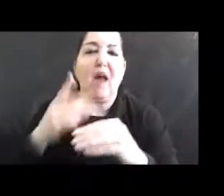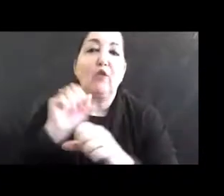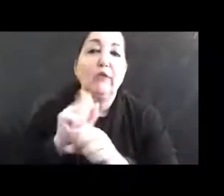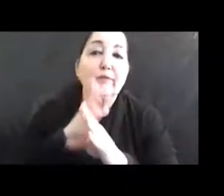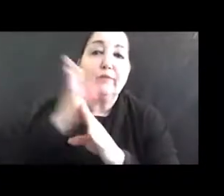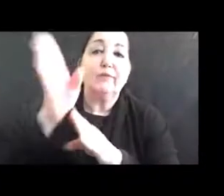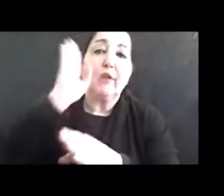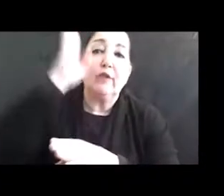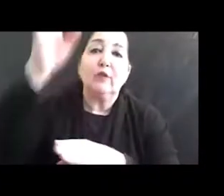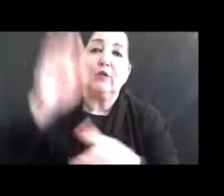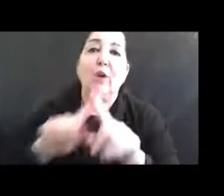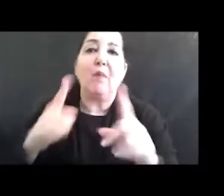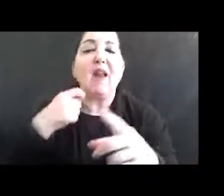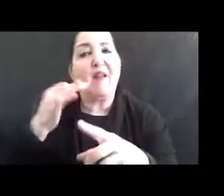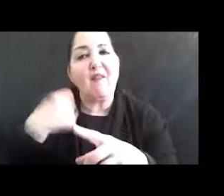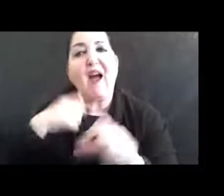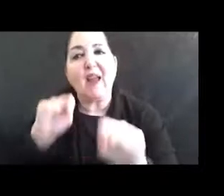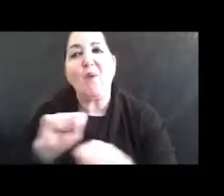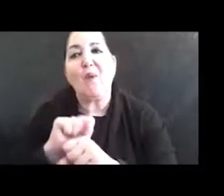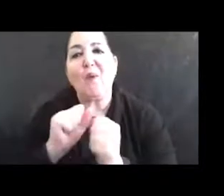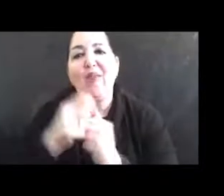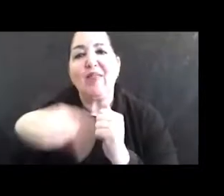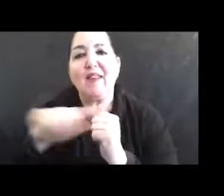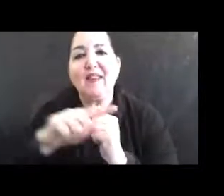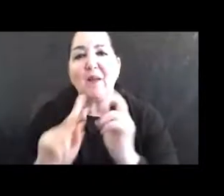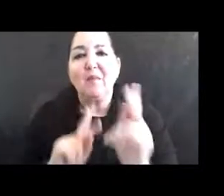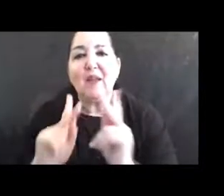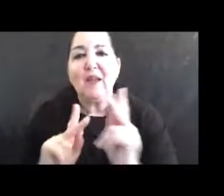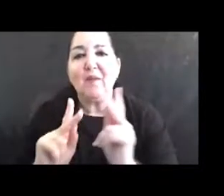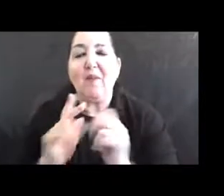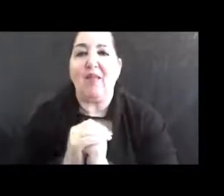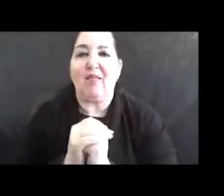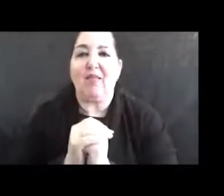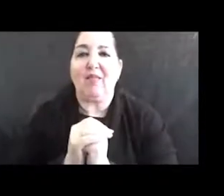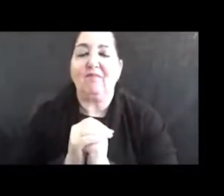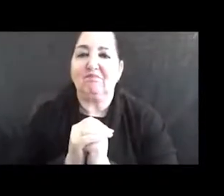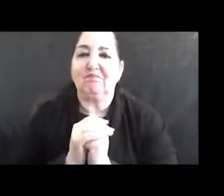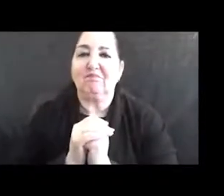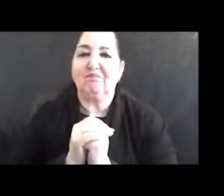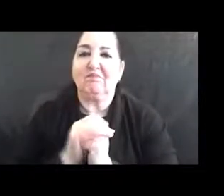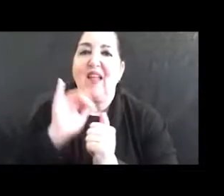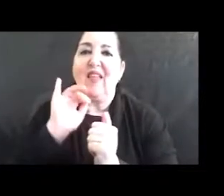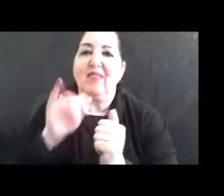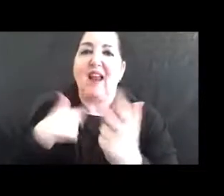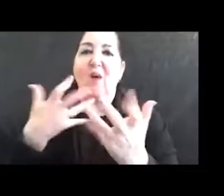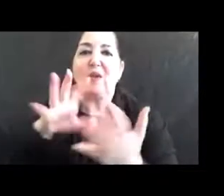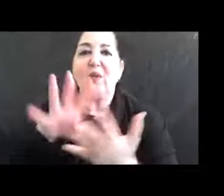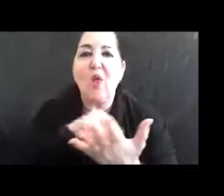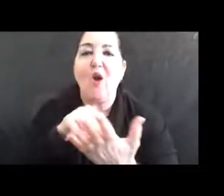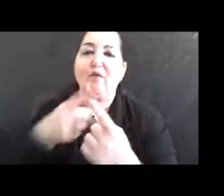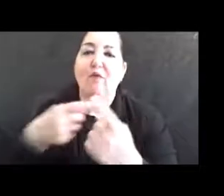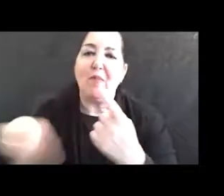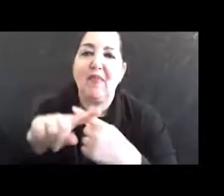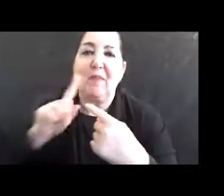seniman atau apapun itu. Yang penting gue rasa gue pengen bekerja dengan orang-orang ini, gue pengen belajar dari mereka, gue pengen bisa ngelakuin